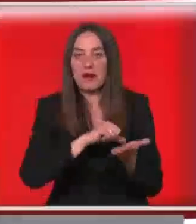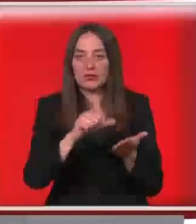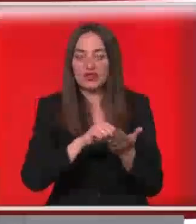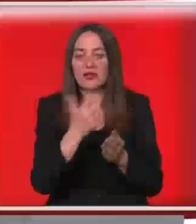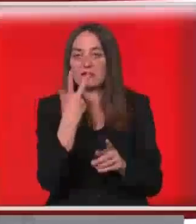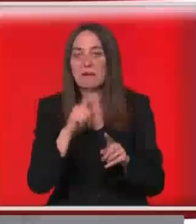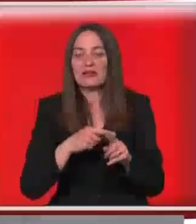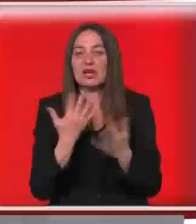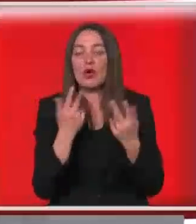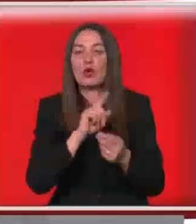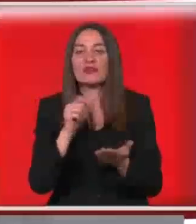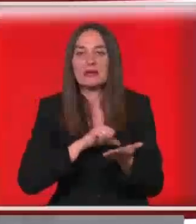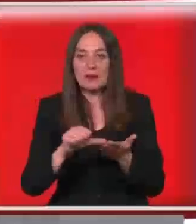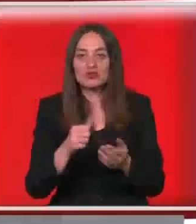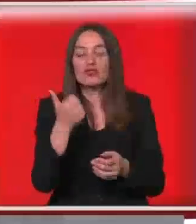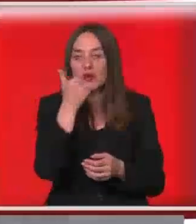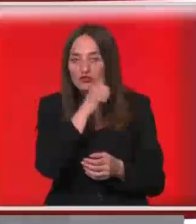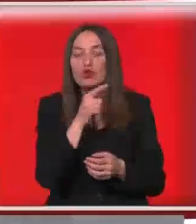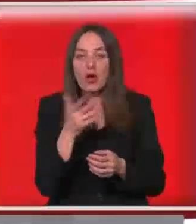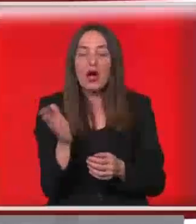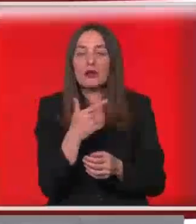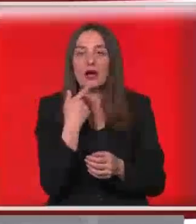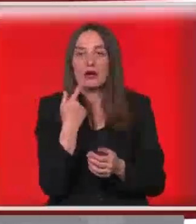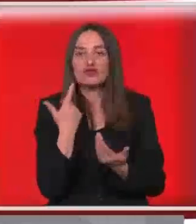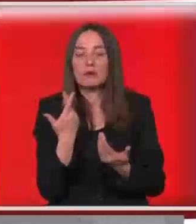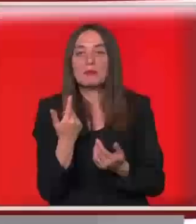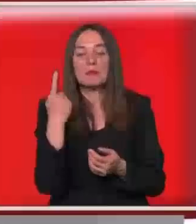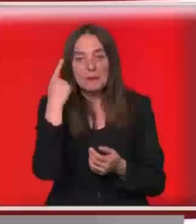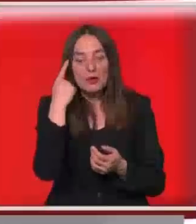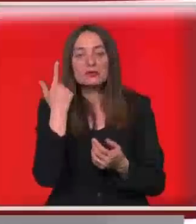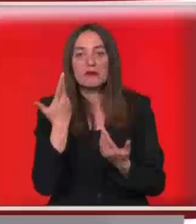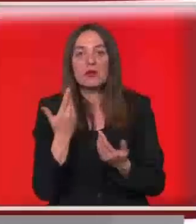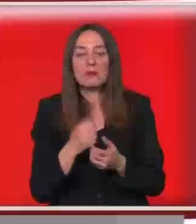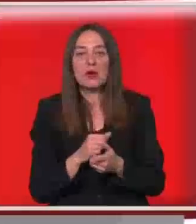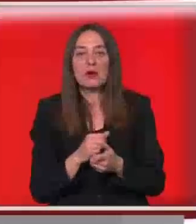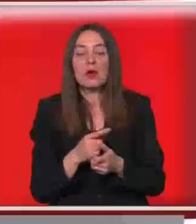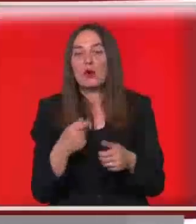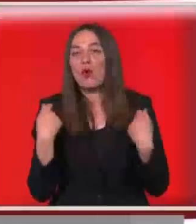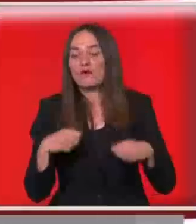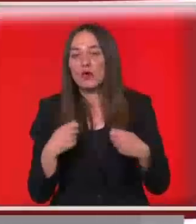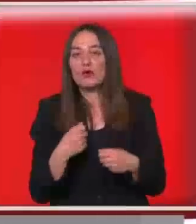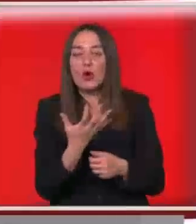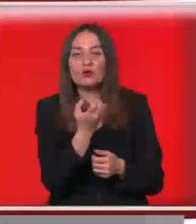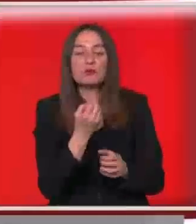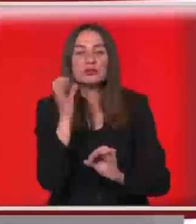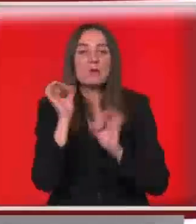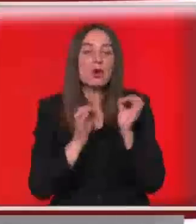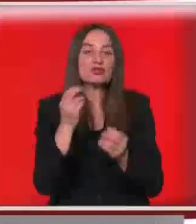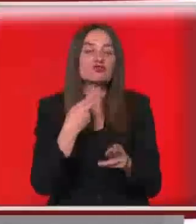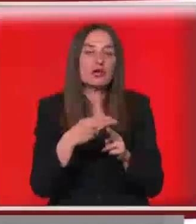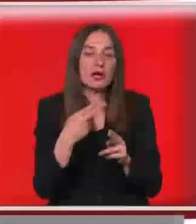ova 3 meseca koliko niste plaćali. Što je, ajde kažemo, pretpostavljamo relativno komfortno. Uzeli smo neki prosečan